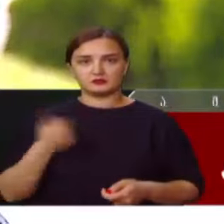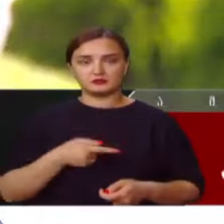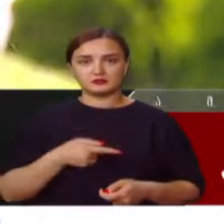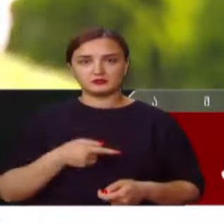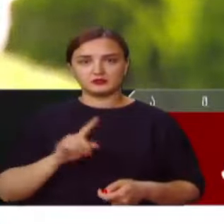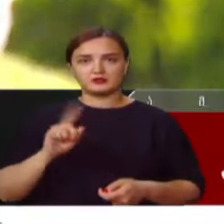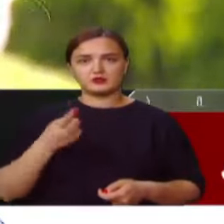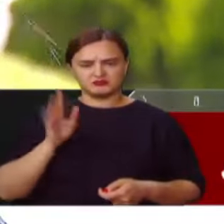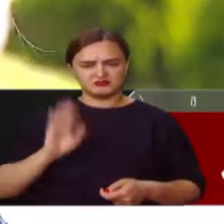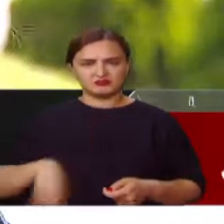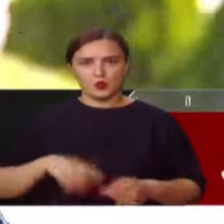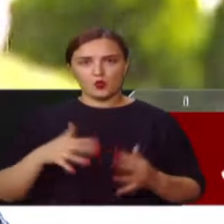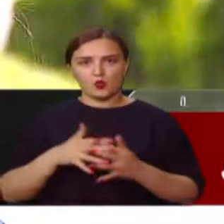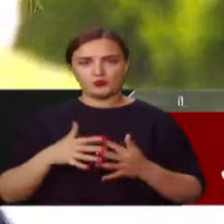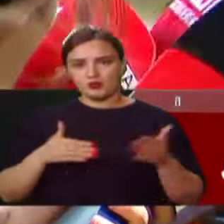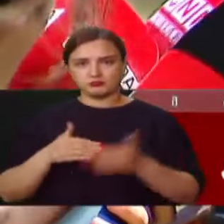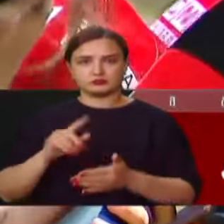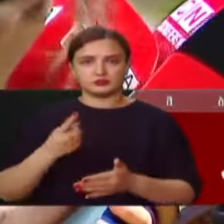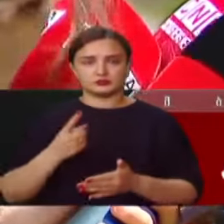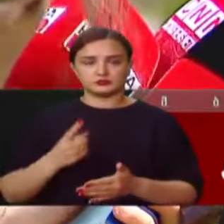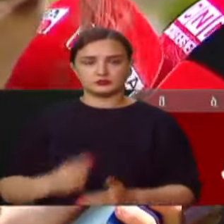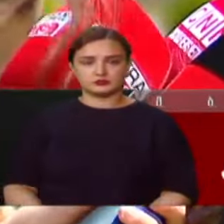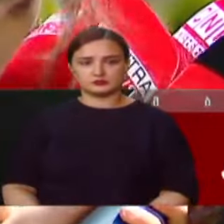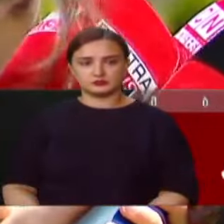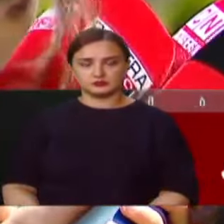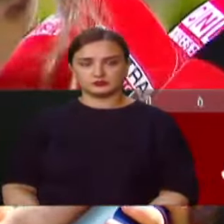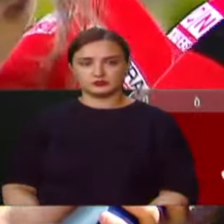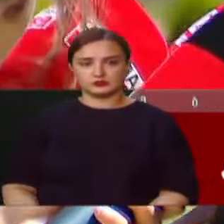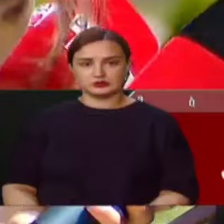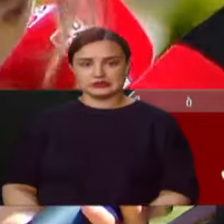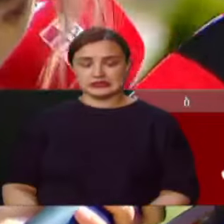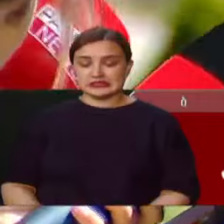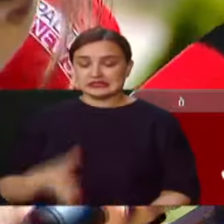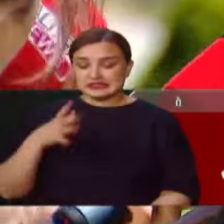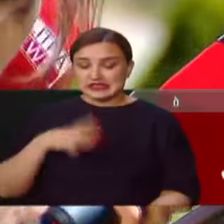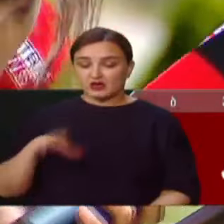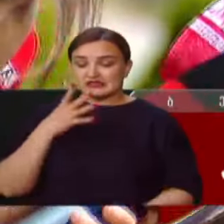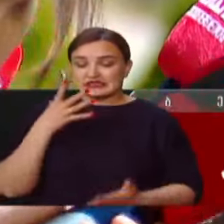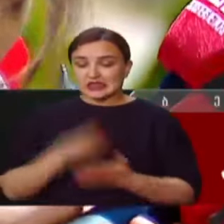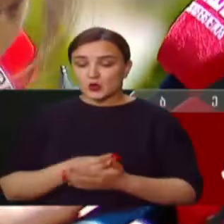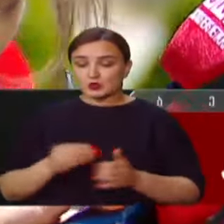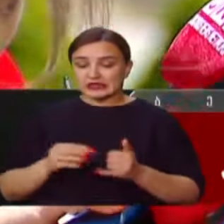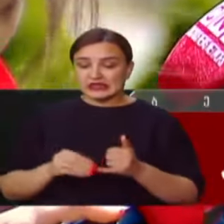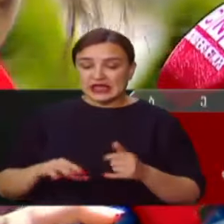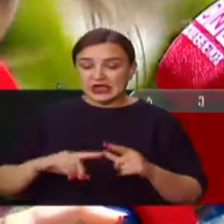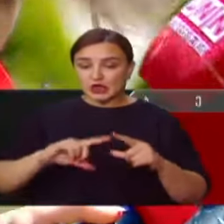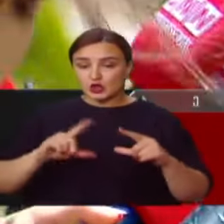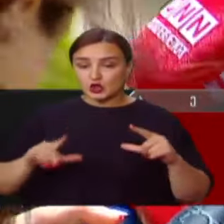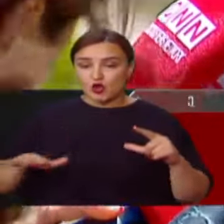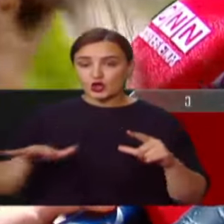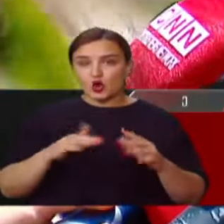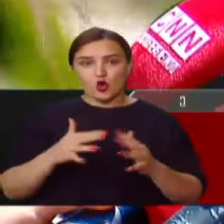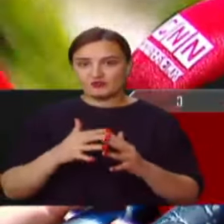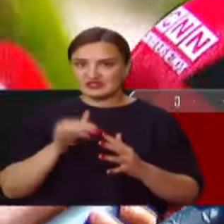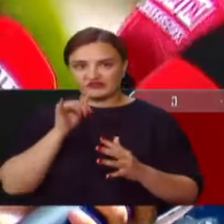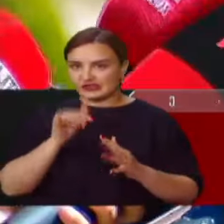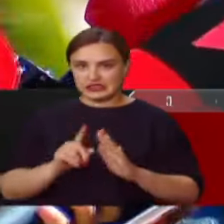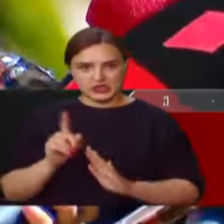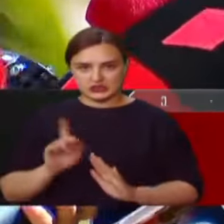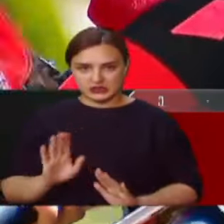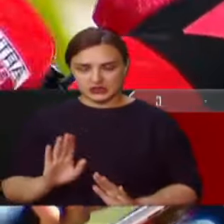რა გააკეთეს ან რა ვერ გააკეთეს. საქართველო საკუთარ ტერიტორიაზე ომს ვერ დაიწყებდა. ომს ვერ